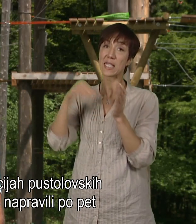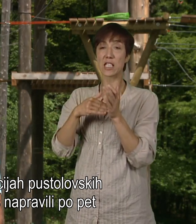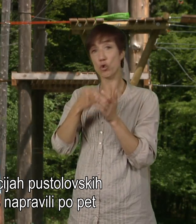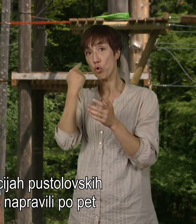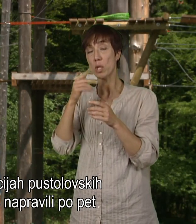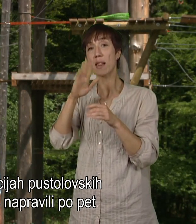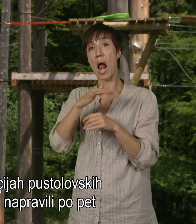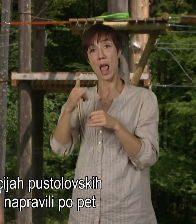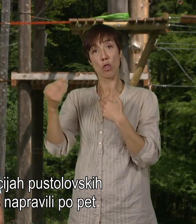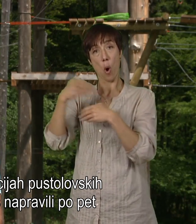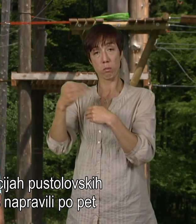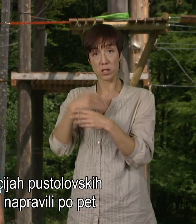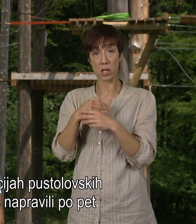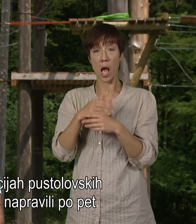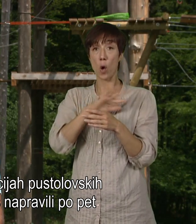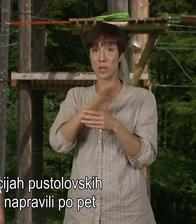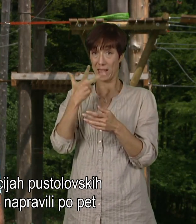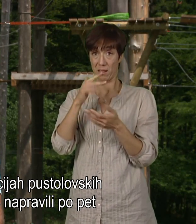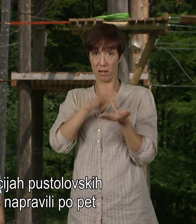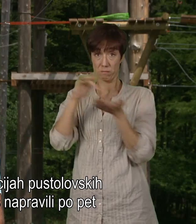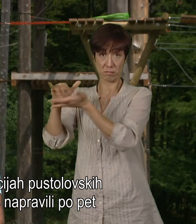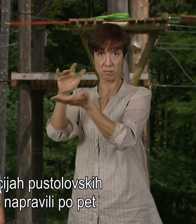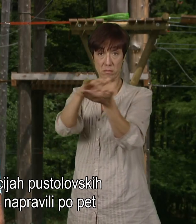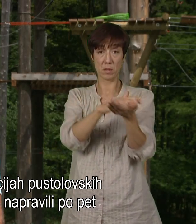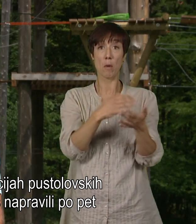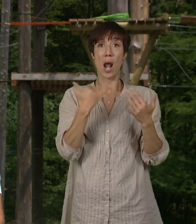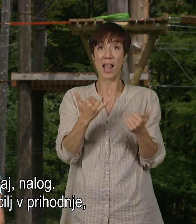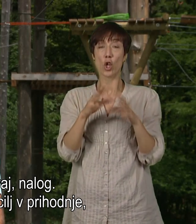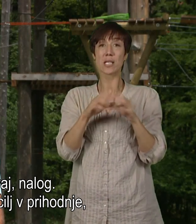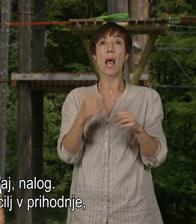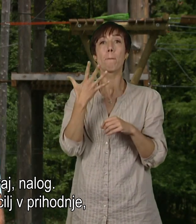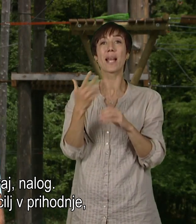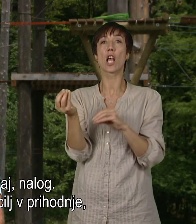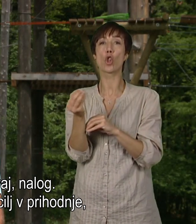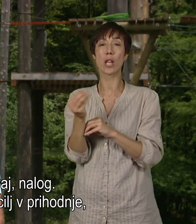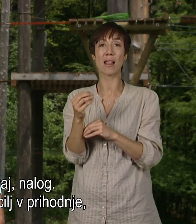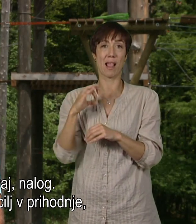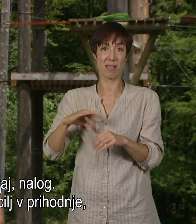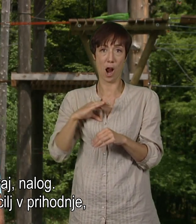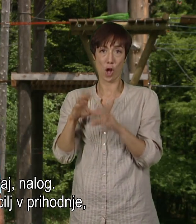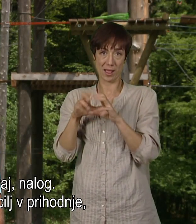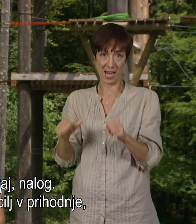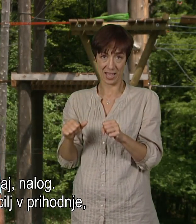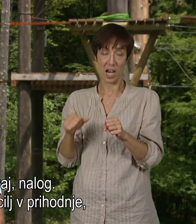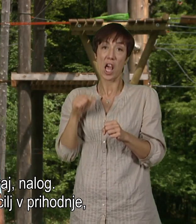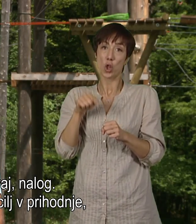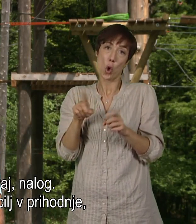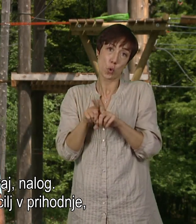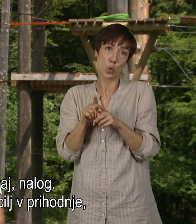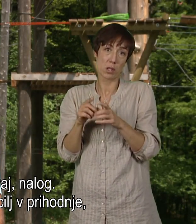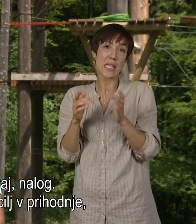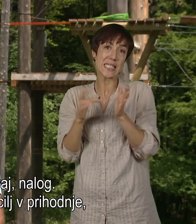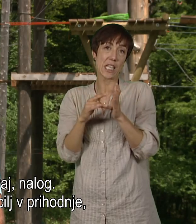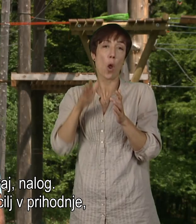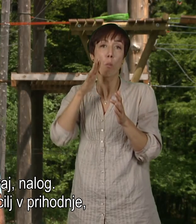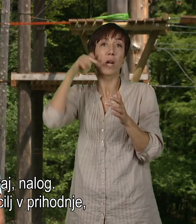treh lokacijah pustolovskih parkov smo letos napravili po 5 dodatnih vaj, dodatnih nalog. To nam je tudi